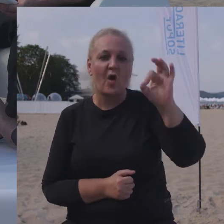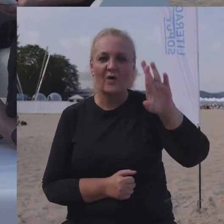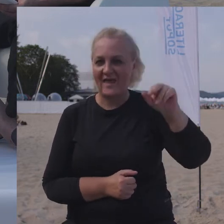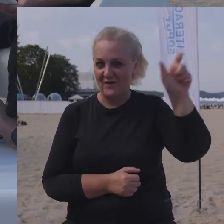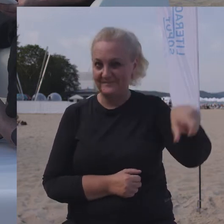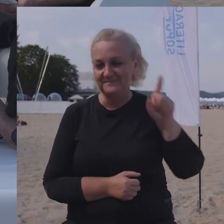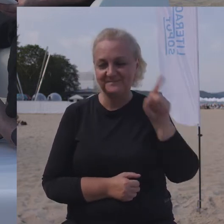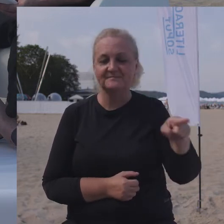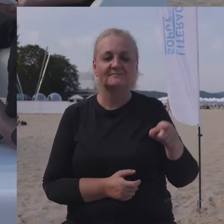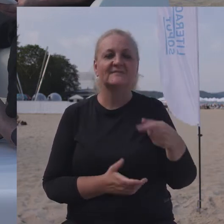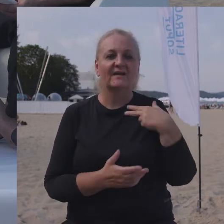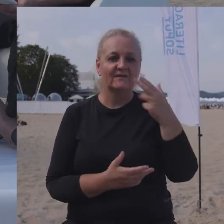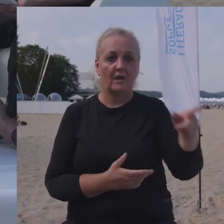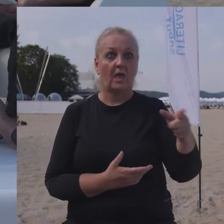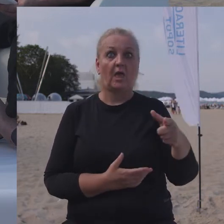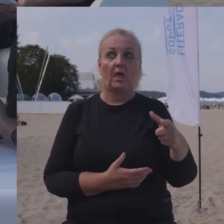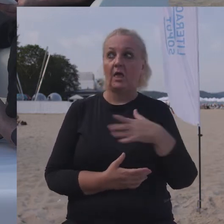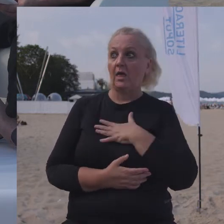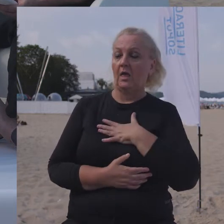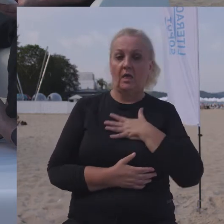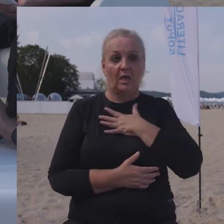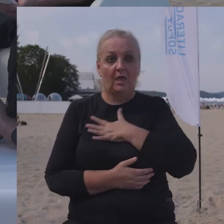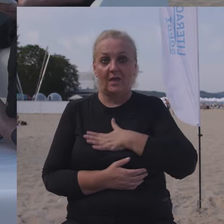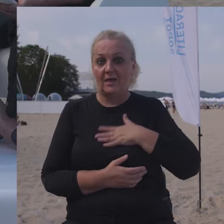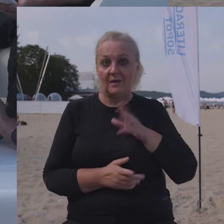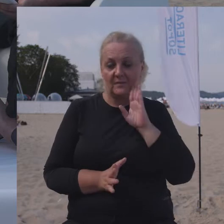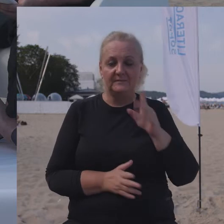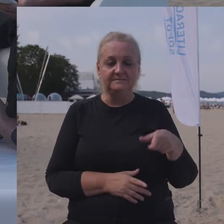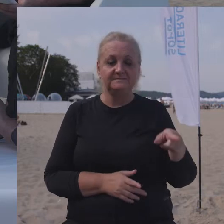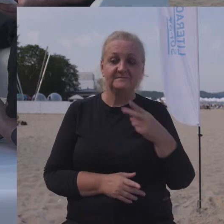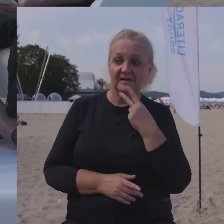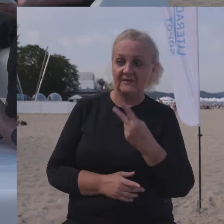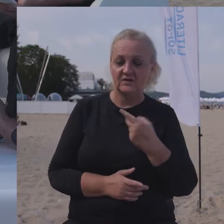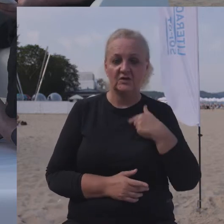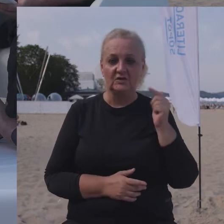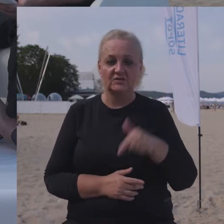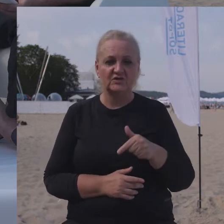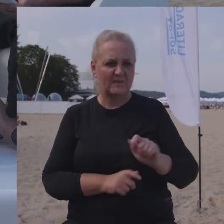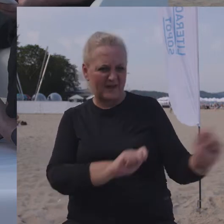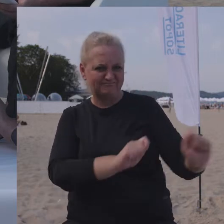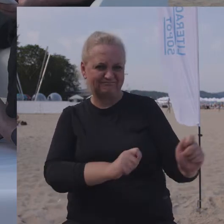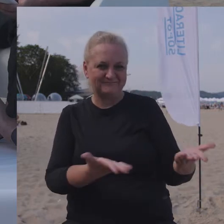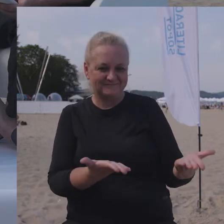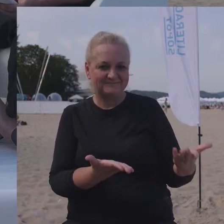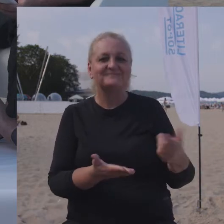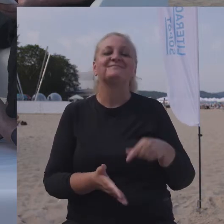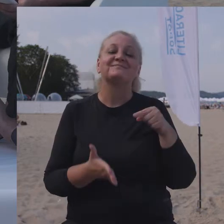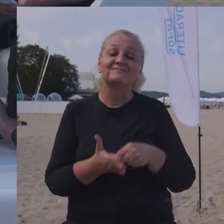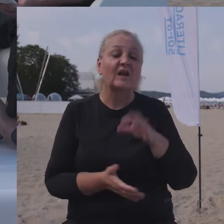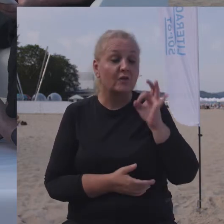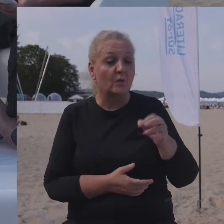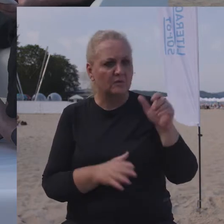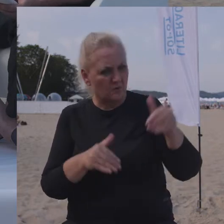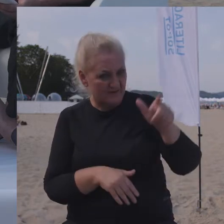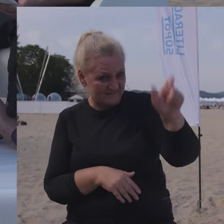które najwyraźniej zapadało się pod ziemię z zażenowania. Widzę, że trzeba cię rozruszać. No dobrze, a jesteś